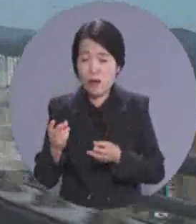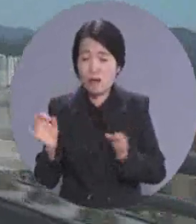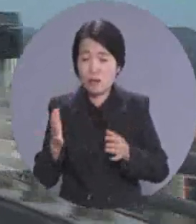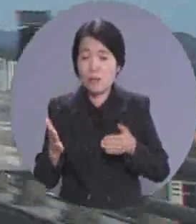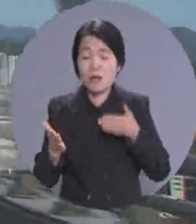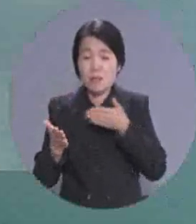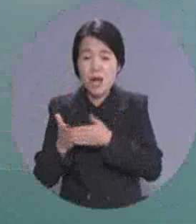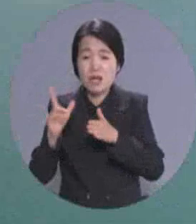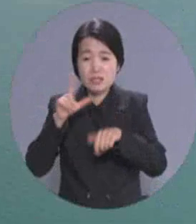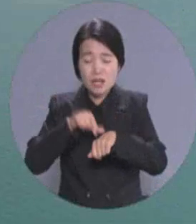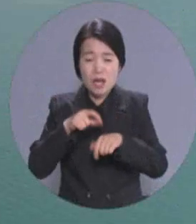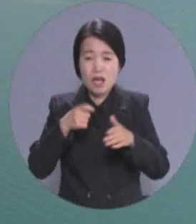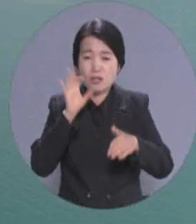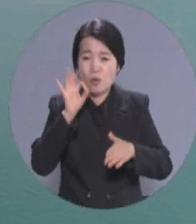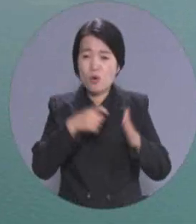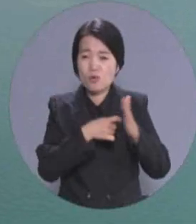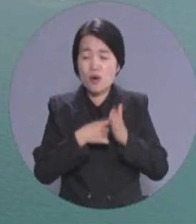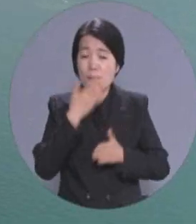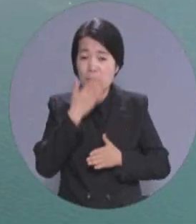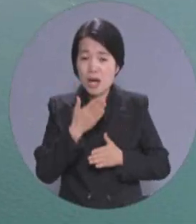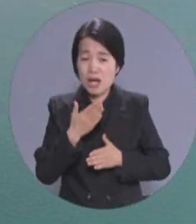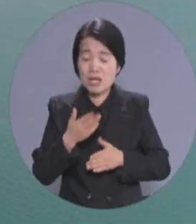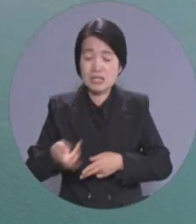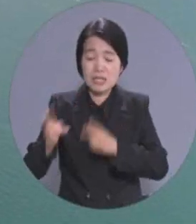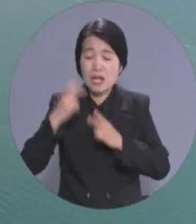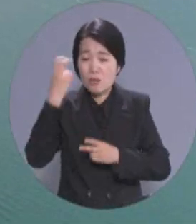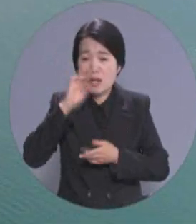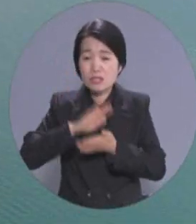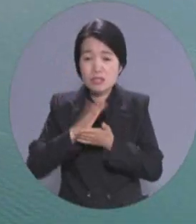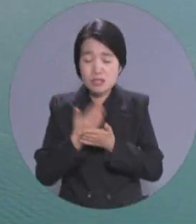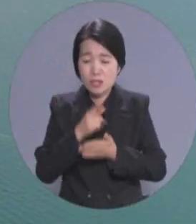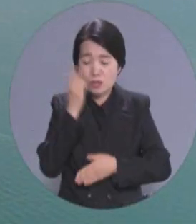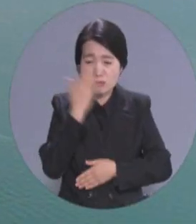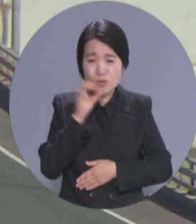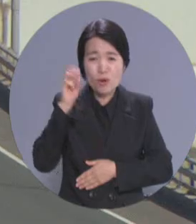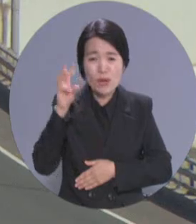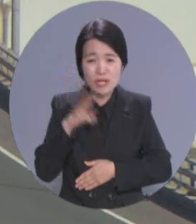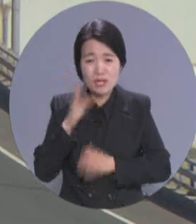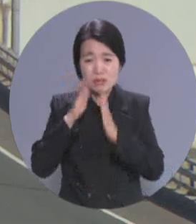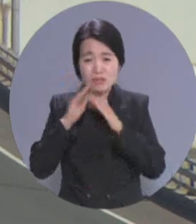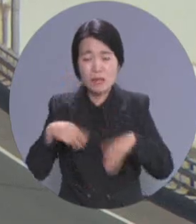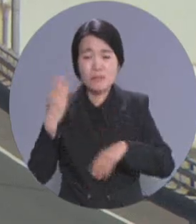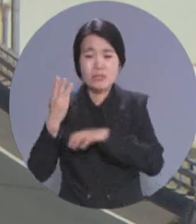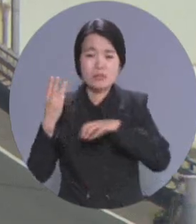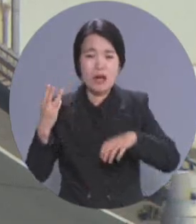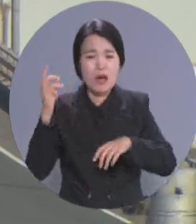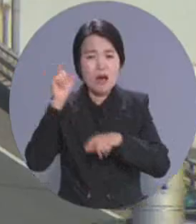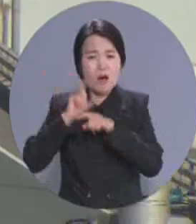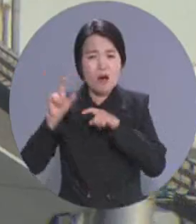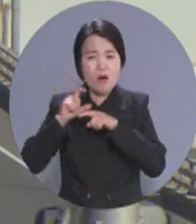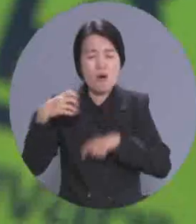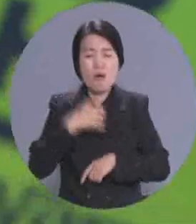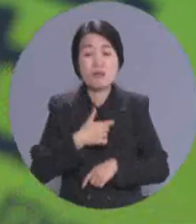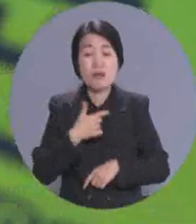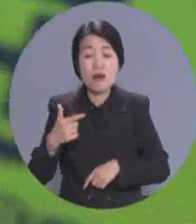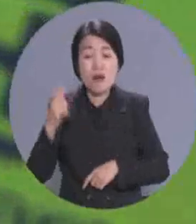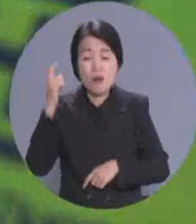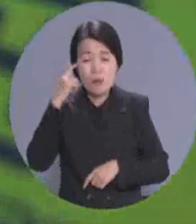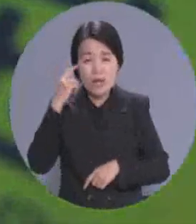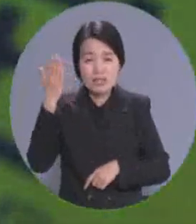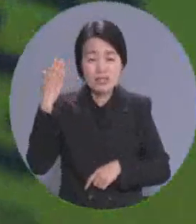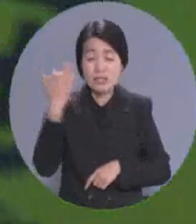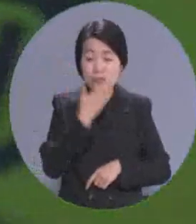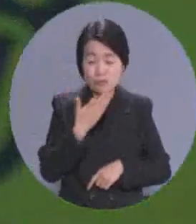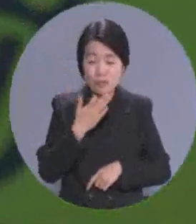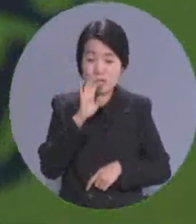있습니다. 반면 유지 관리비를 분담하고 있는 여수시와 광양시, 전라남도는 고민이 깊습니다. 지난